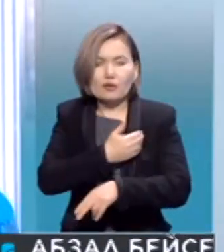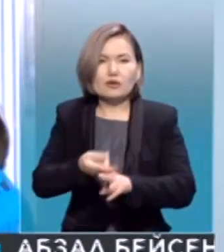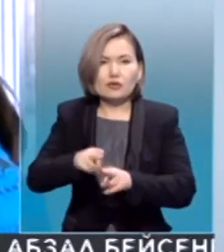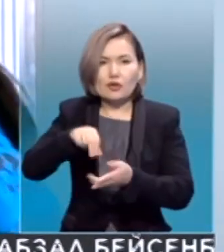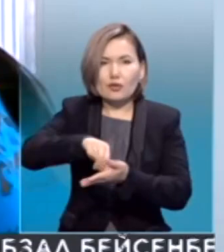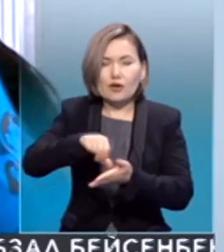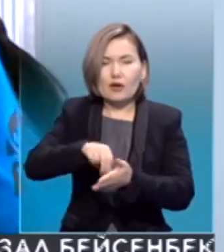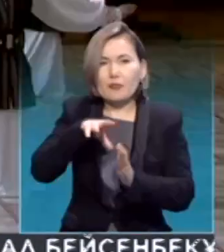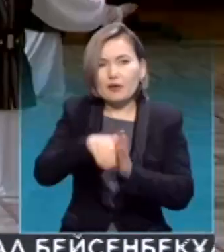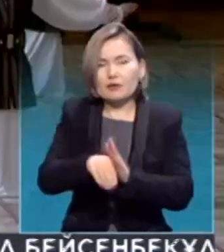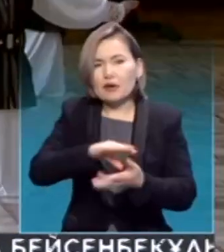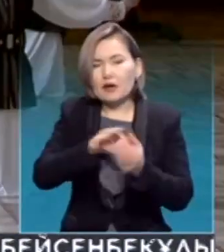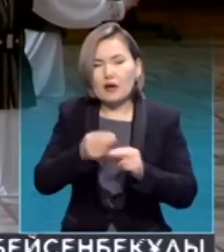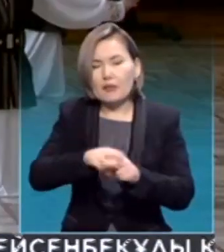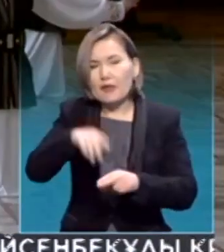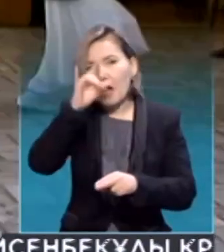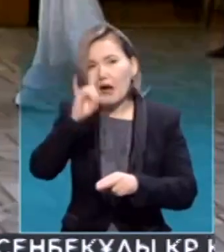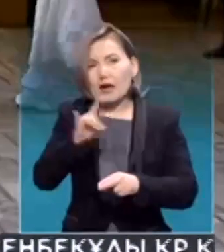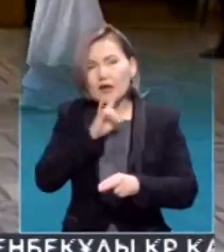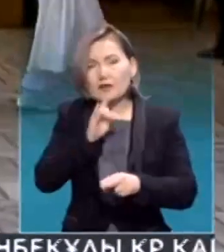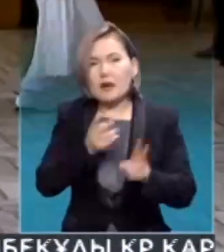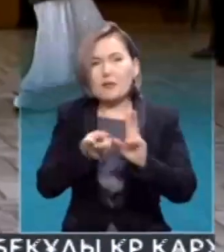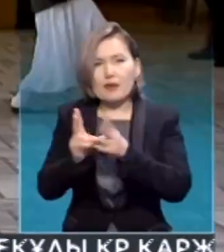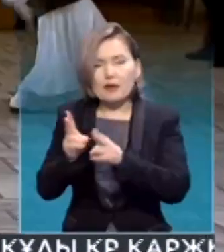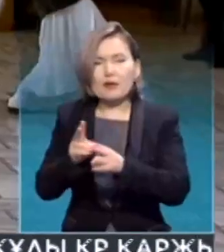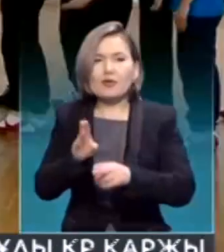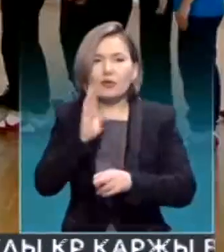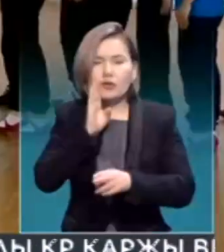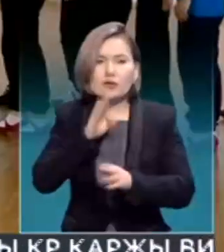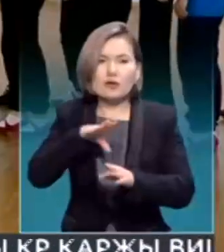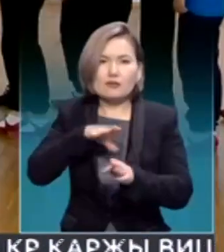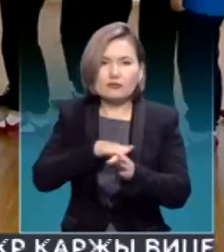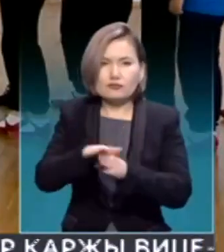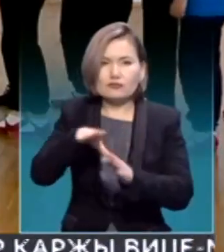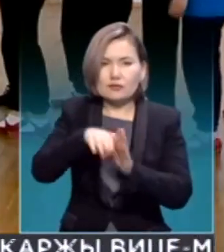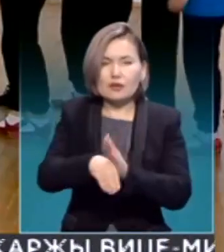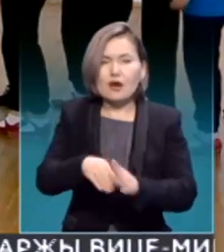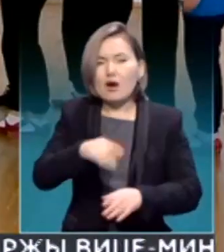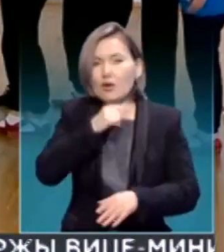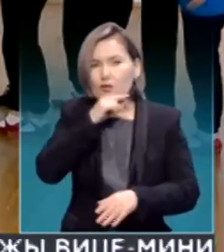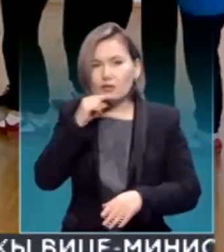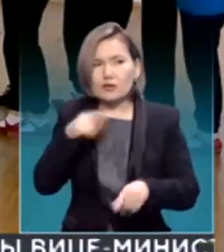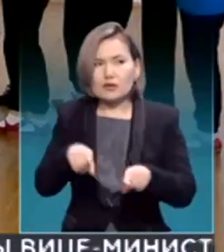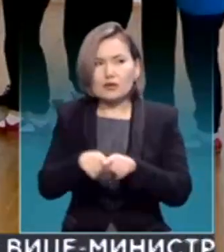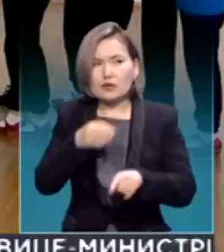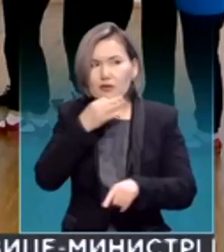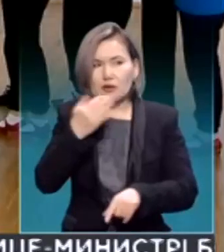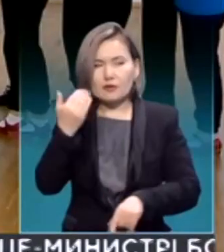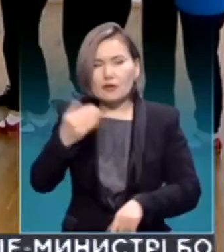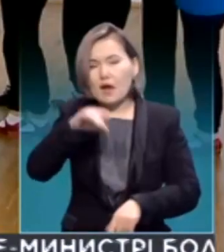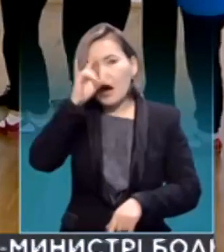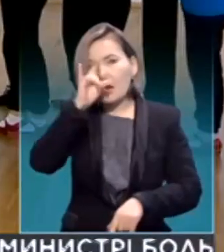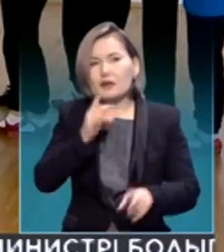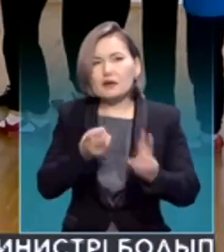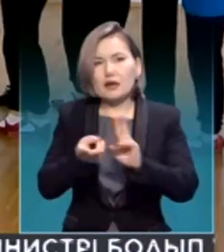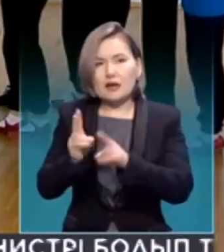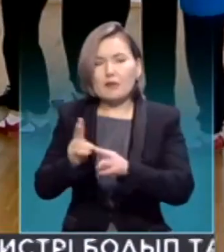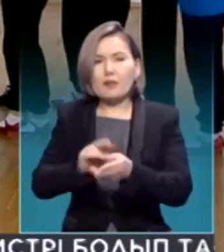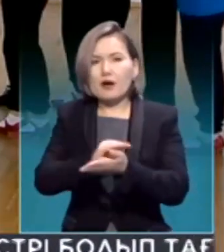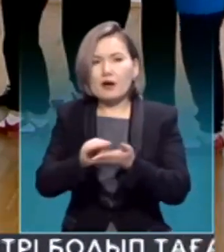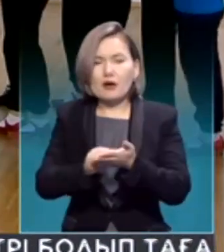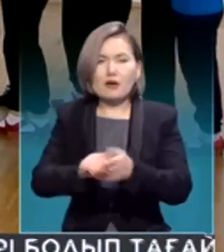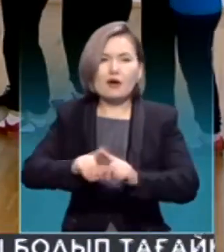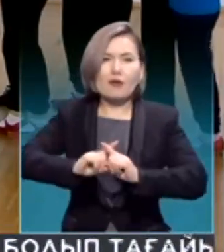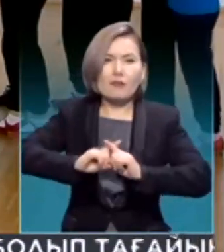театрлары Қамажай, Маусымжан сияқты қазақ билерін орындағысы келеді. Казахский танец в нем есть. Қазақтың бейінде қайталанбас